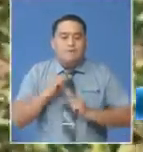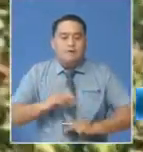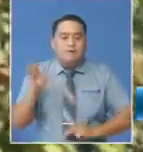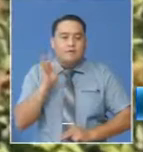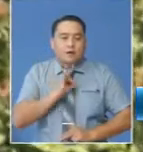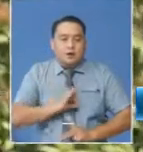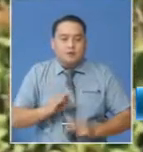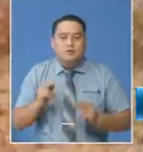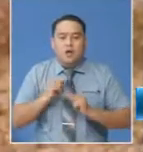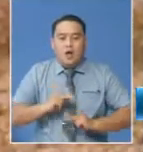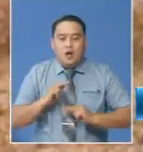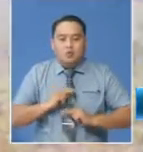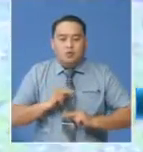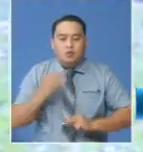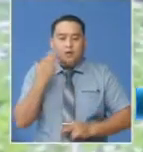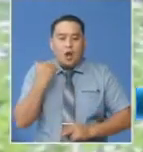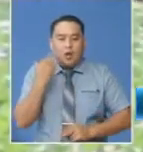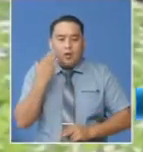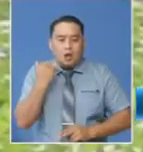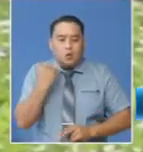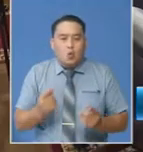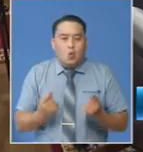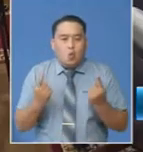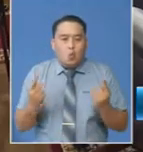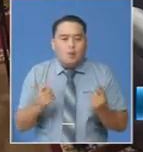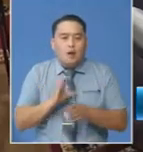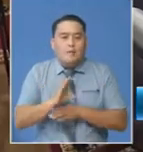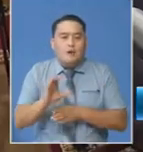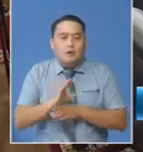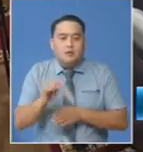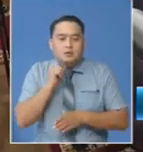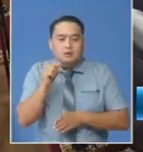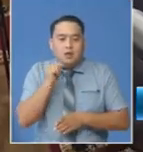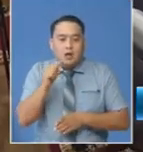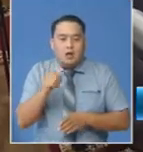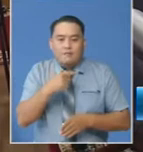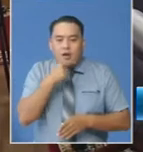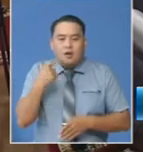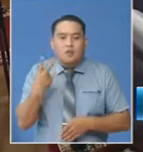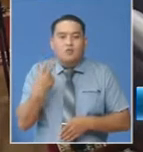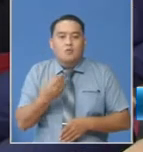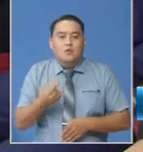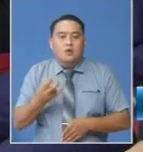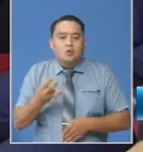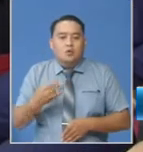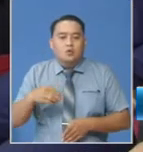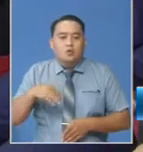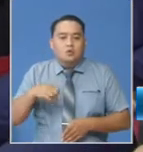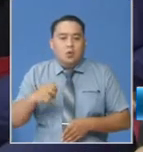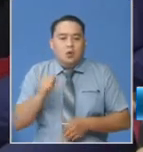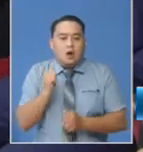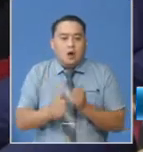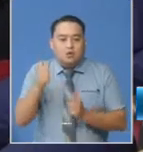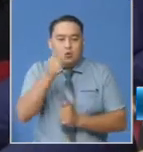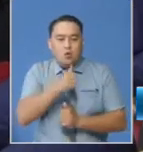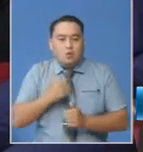взаимовыгодная сфера сотрудничества. Татарстан – один из крупных производителей сахара в России. Порядка 2 миллионов тонн сладкого корня